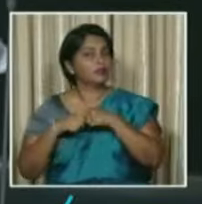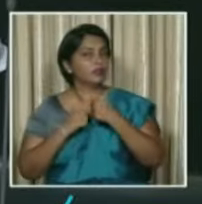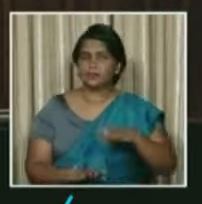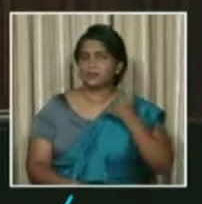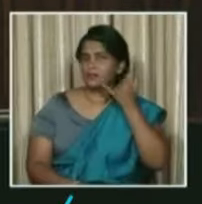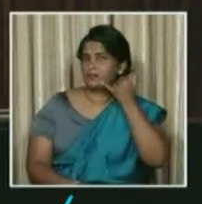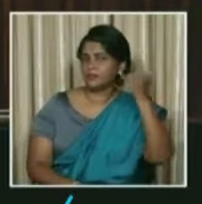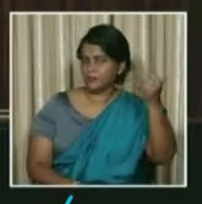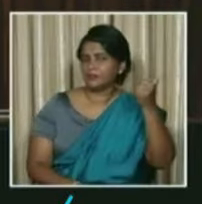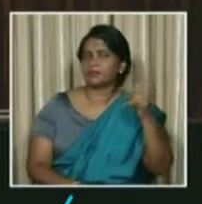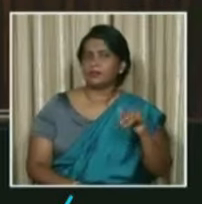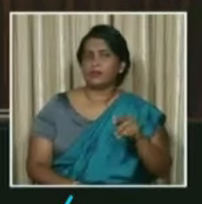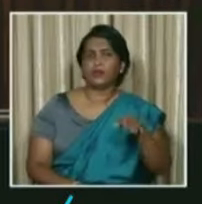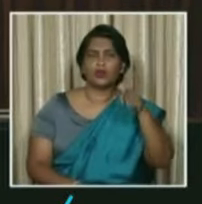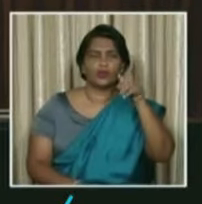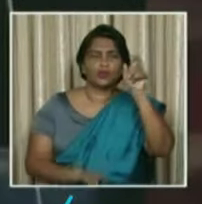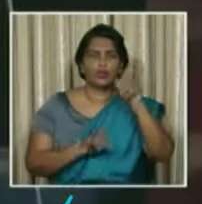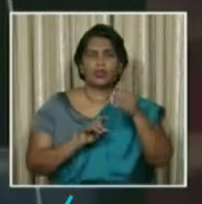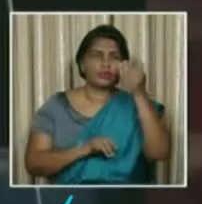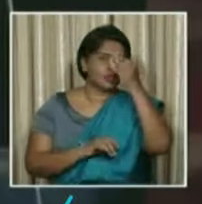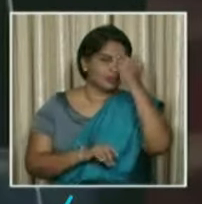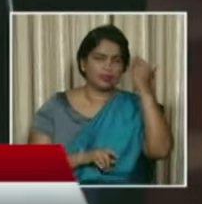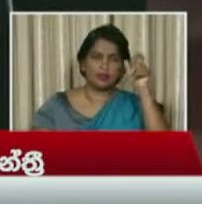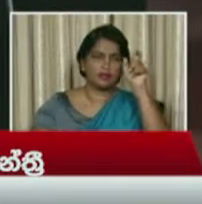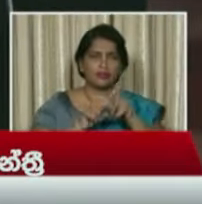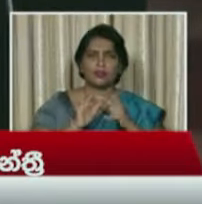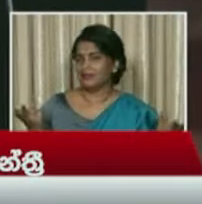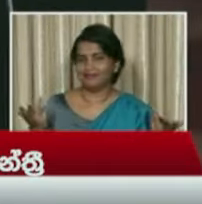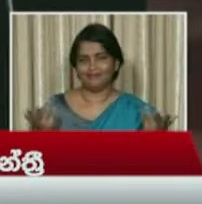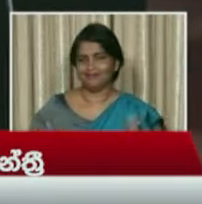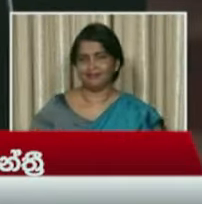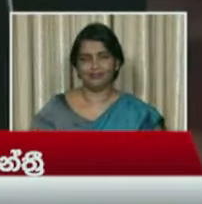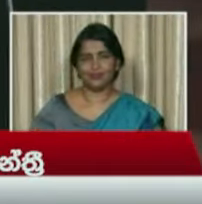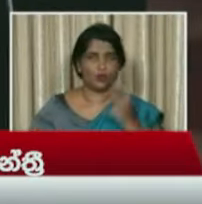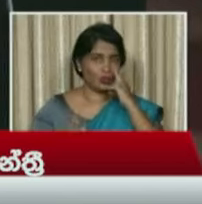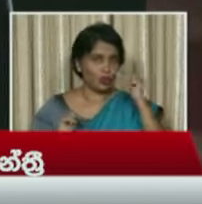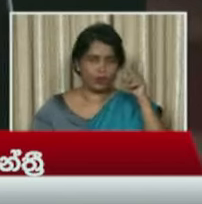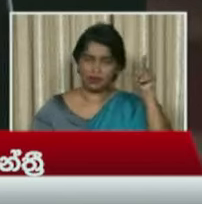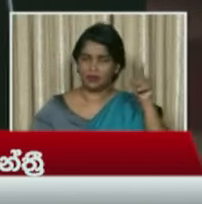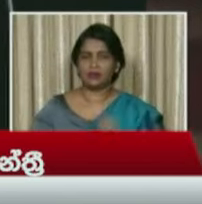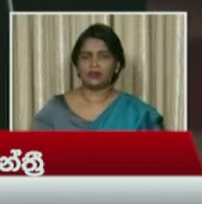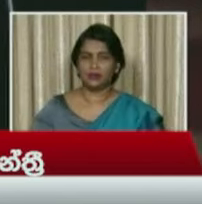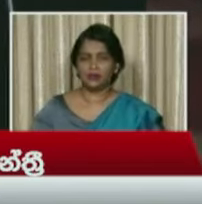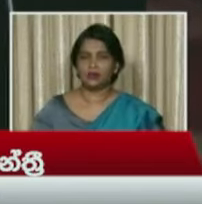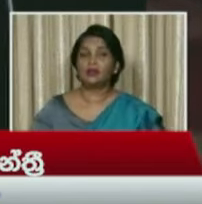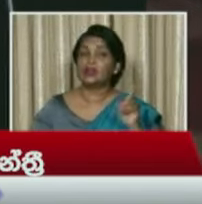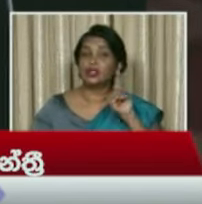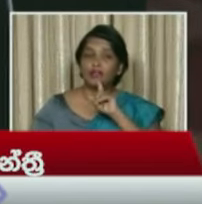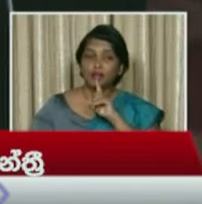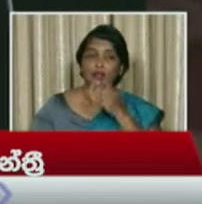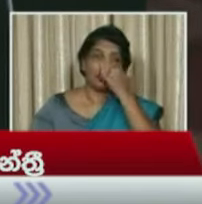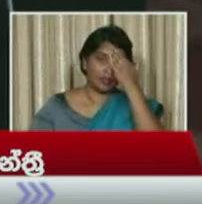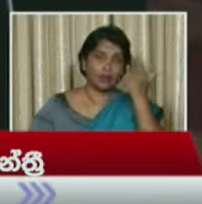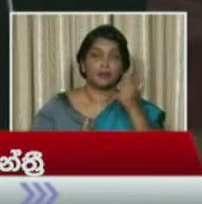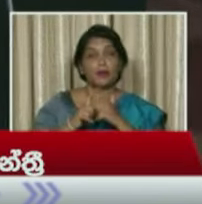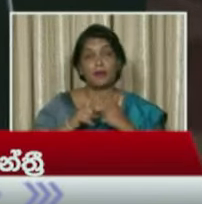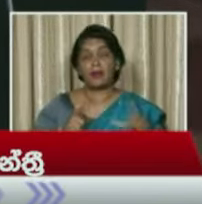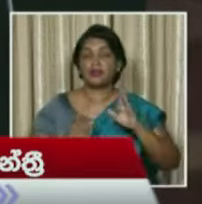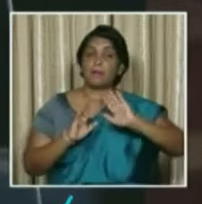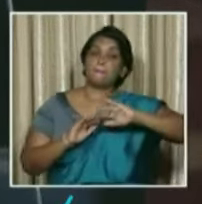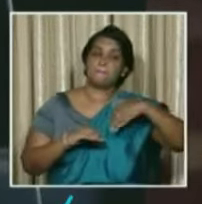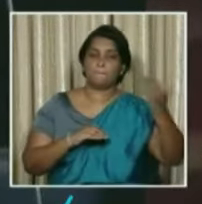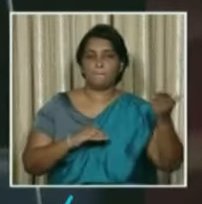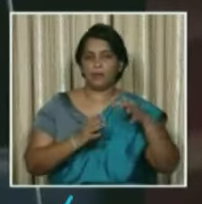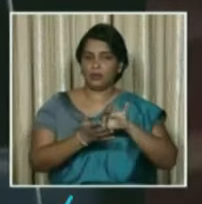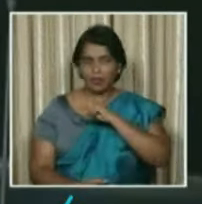ඇවිල්ලා තියෙන්නේ. කවුරුත් දෙමළ මාතෙන් කවුරුත් ආරාධනා කරලා නැහැ නෝරෙලිය. ඒගොල්ල කියවලු දෙමළ මාතේට පස්සේ අපි වෙන දවසක් දීලා